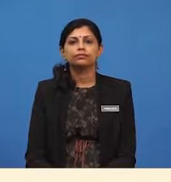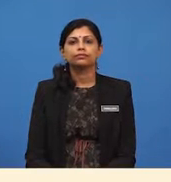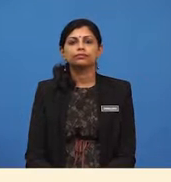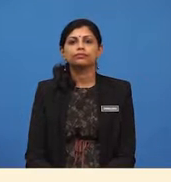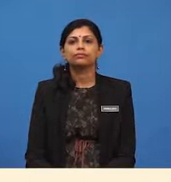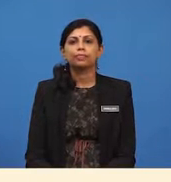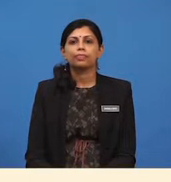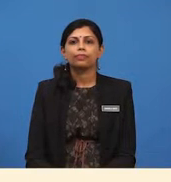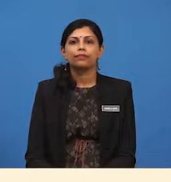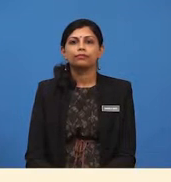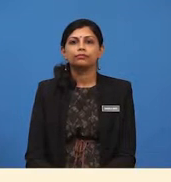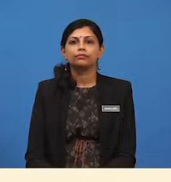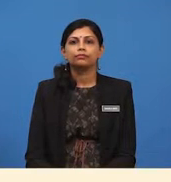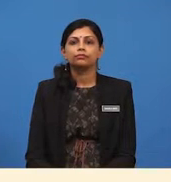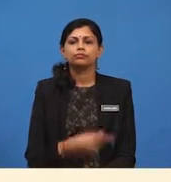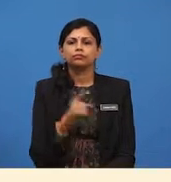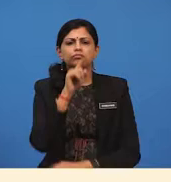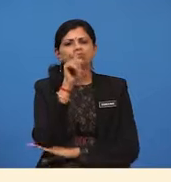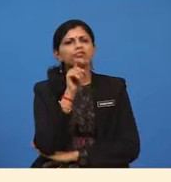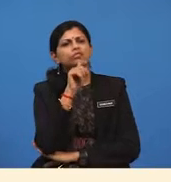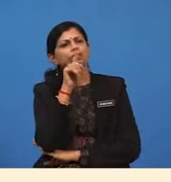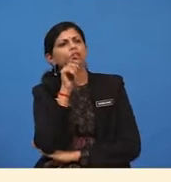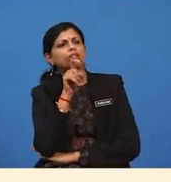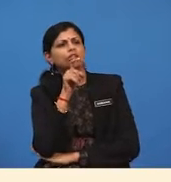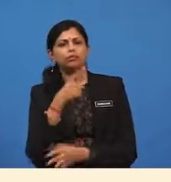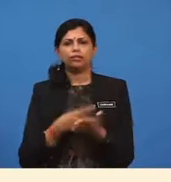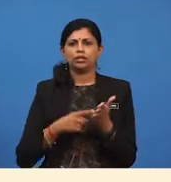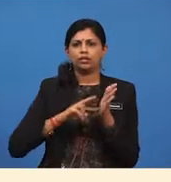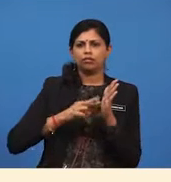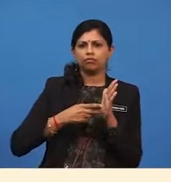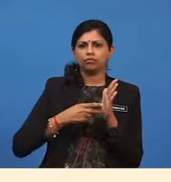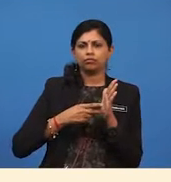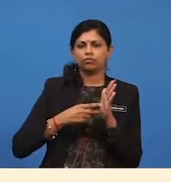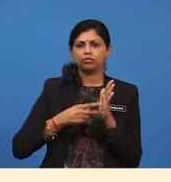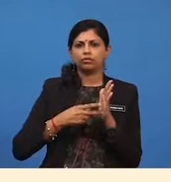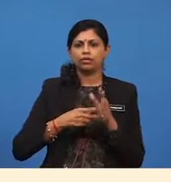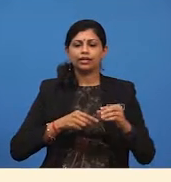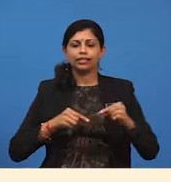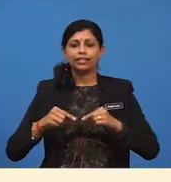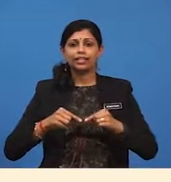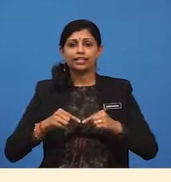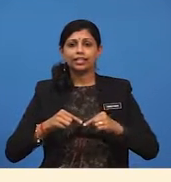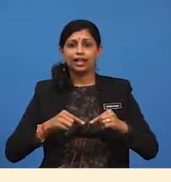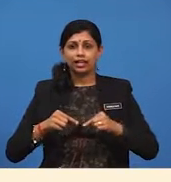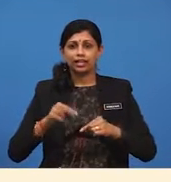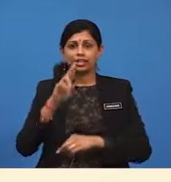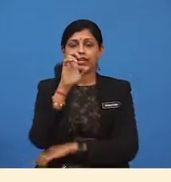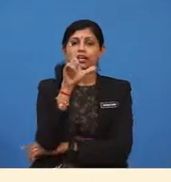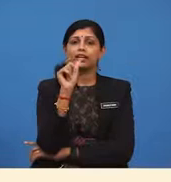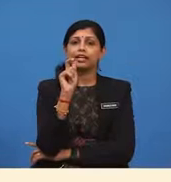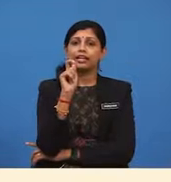Ya, murid-murid tentu tertanya-tanya, apakah yang dimaksudkan dengan gerakan relatif antara konduktor dengan